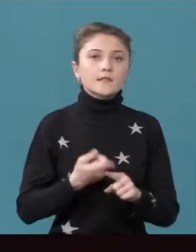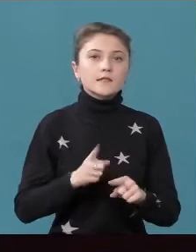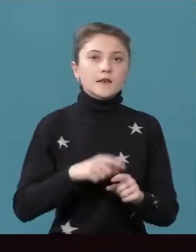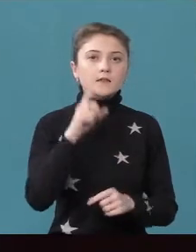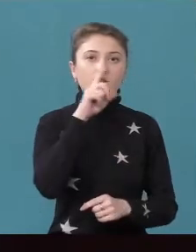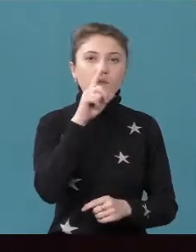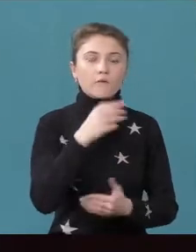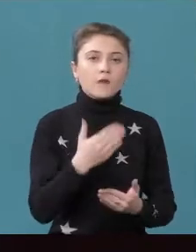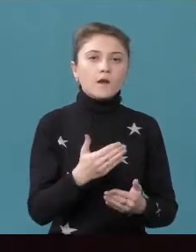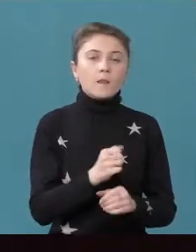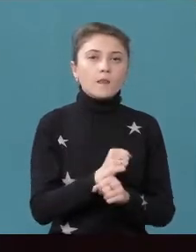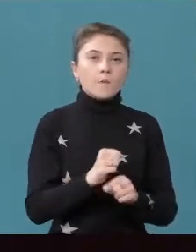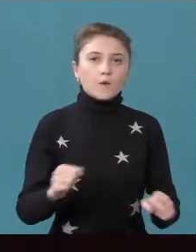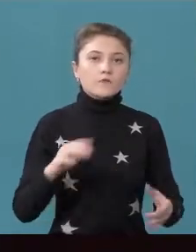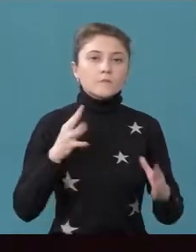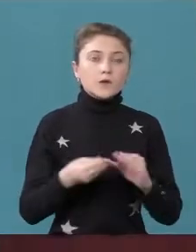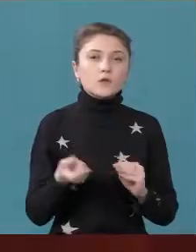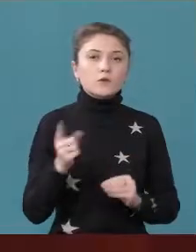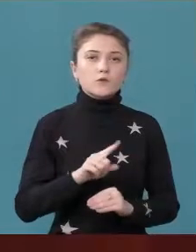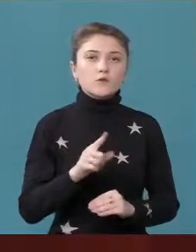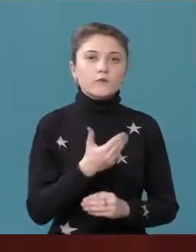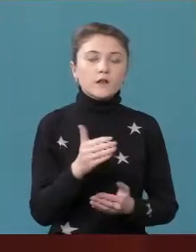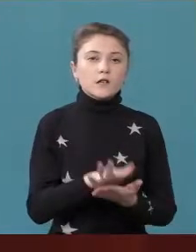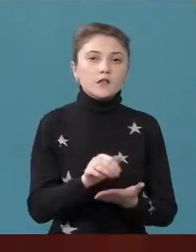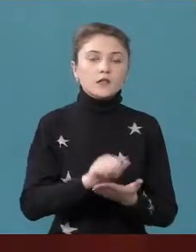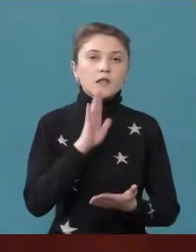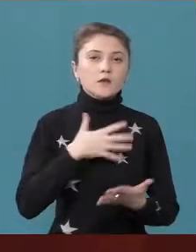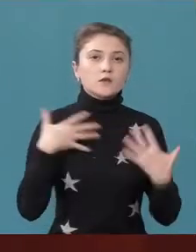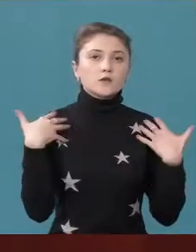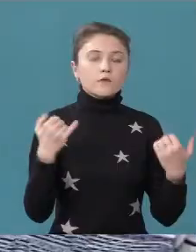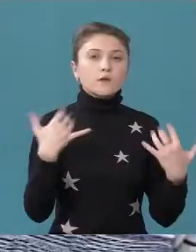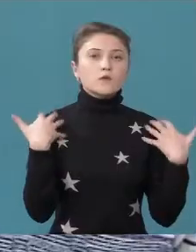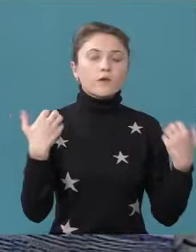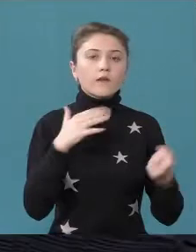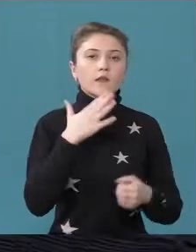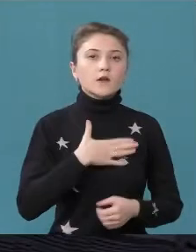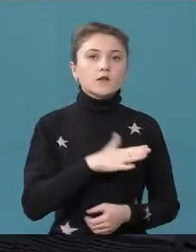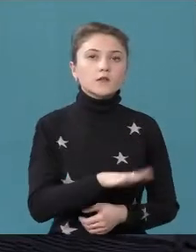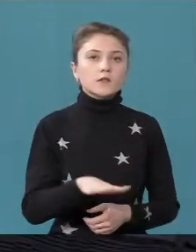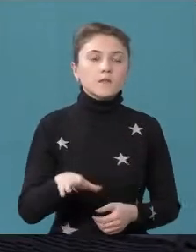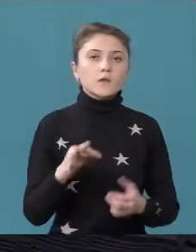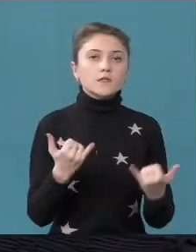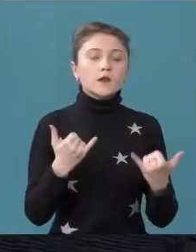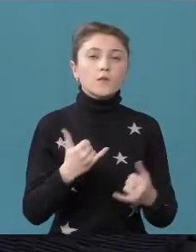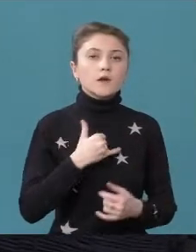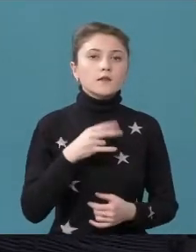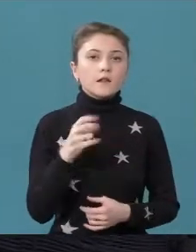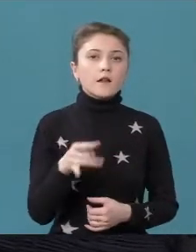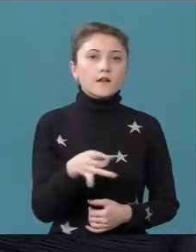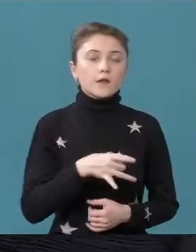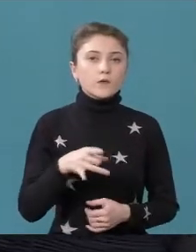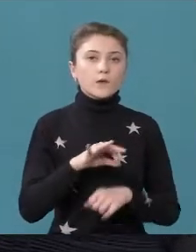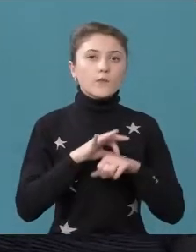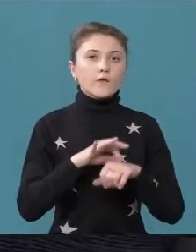не може апріорі, тому що вона нищить наше здоров'я і здоров'я наших дітей. Зараз у нас на районі